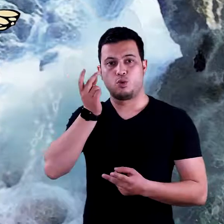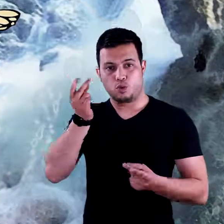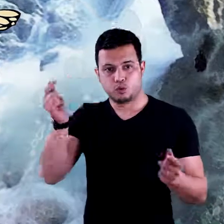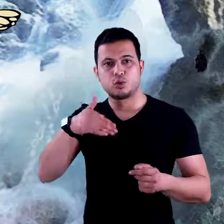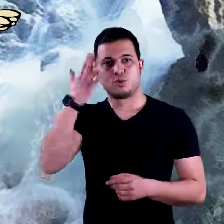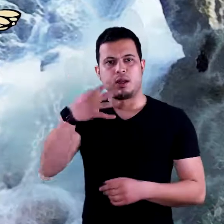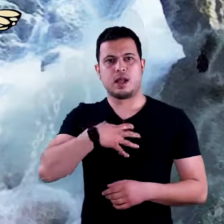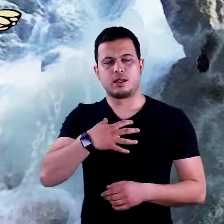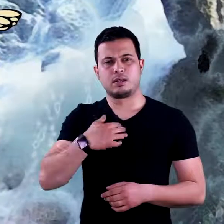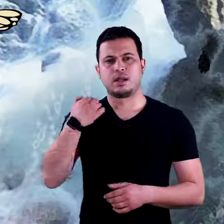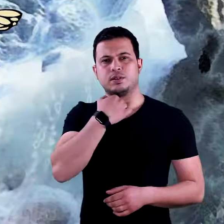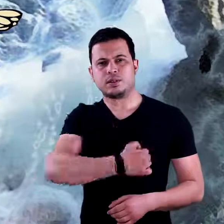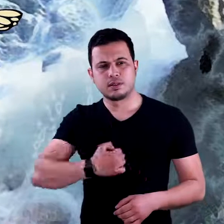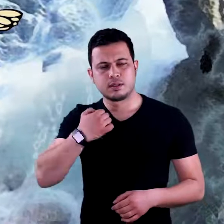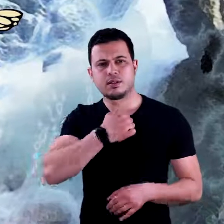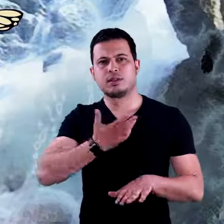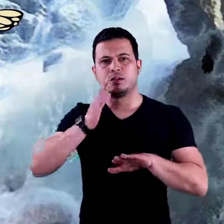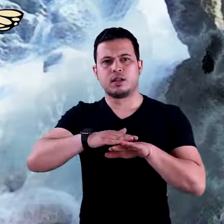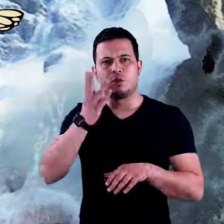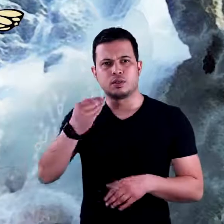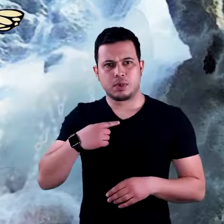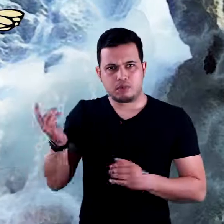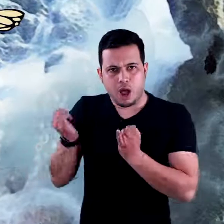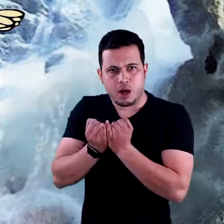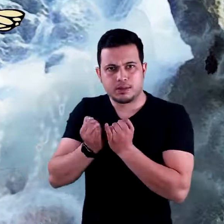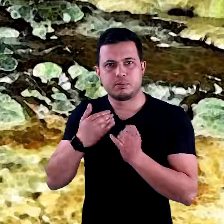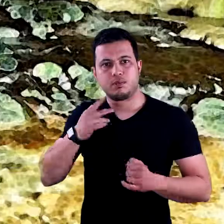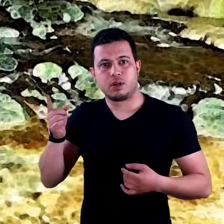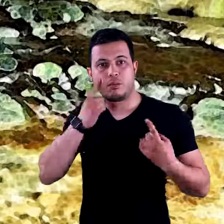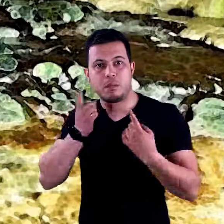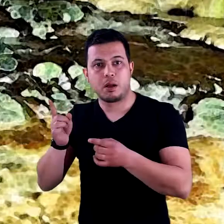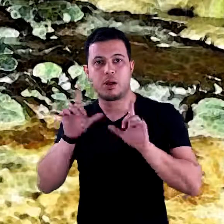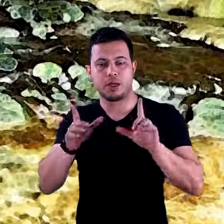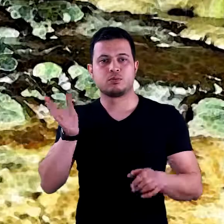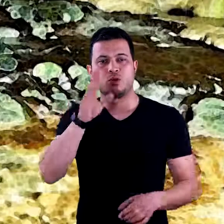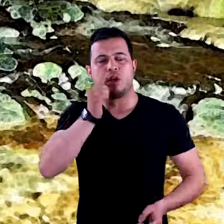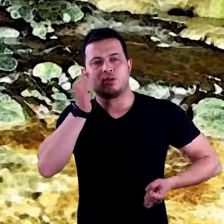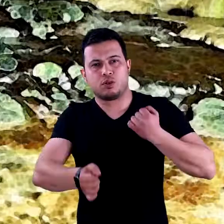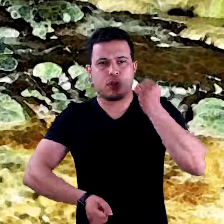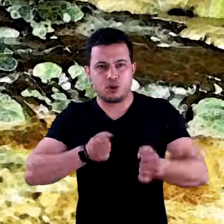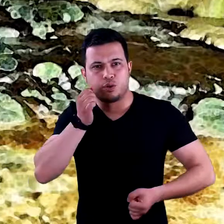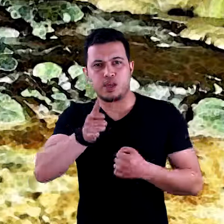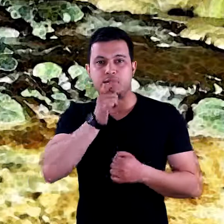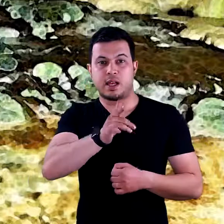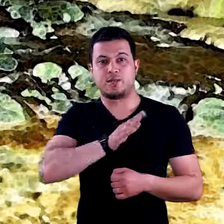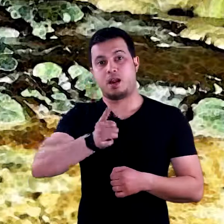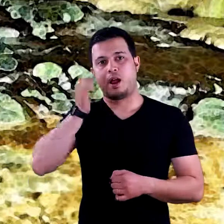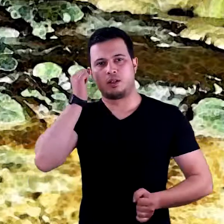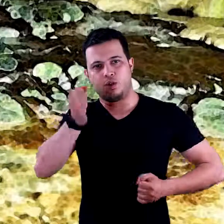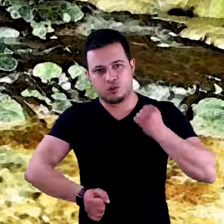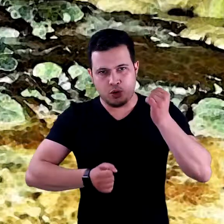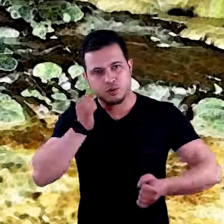anda kızdı kendi kendine. Ne de olsa kardeşini koruması gerekirdi. Koşarak sesin geldiği yöne doğru